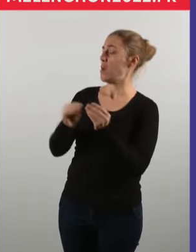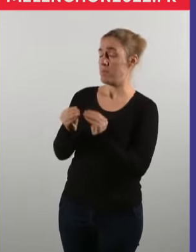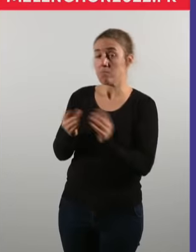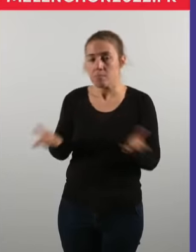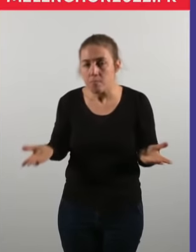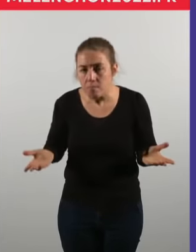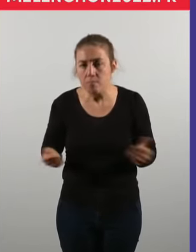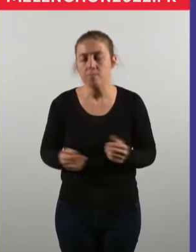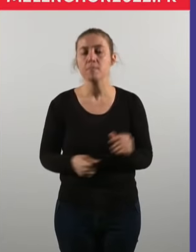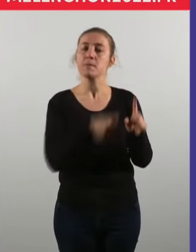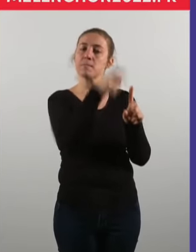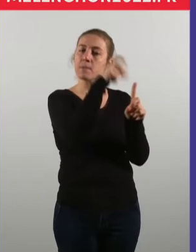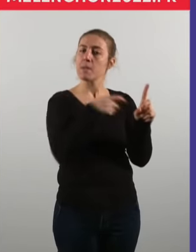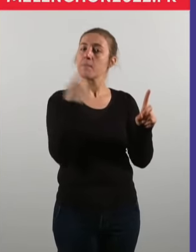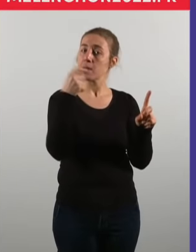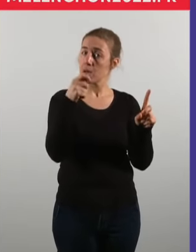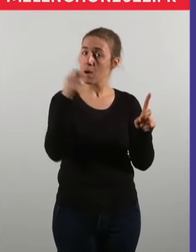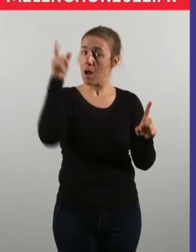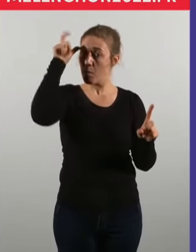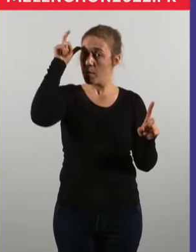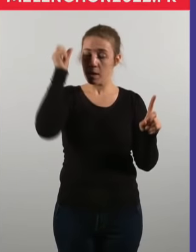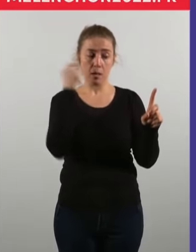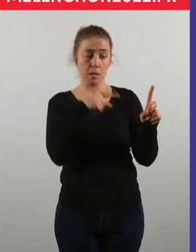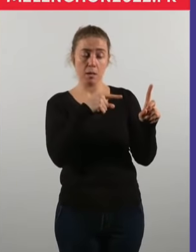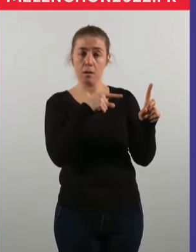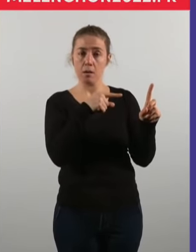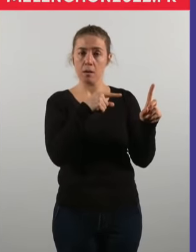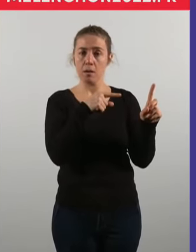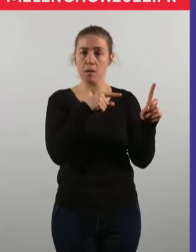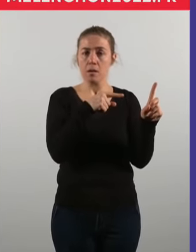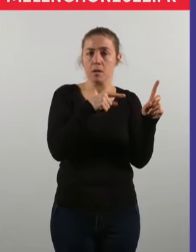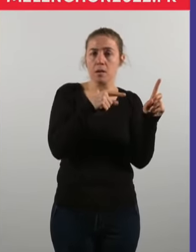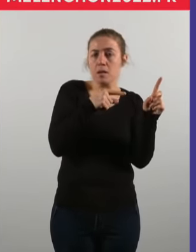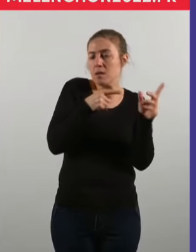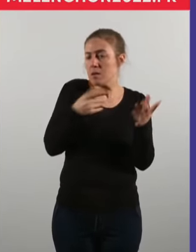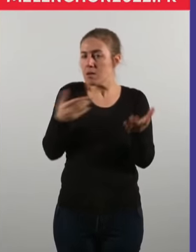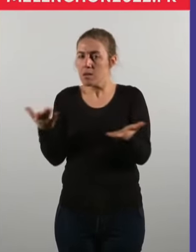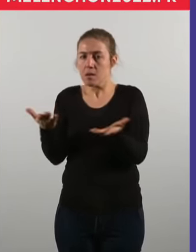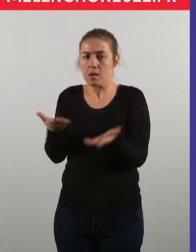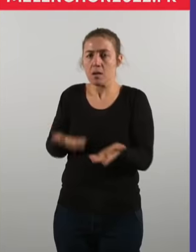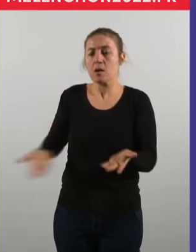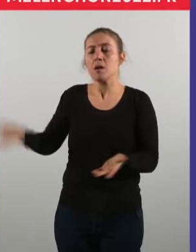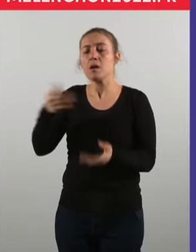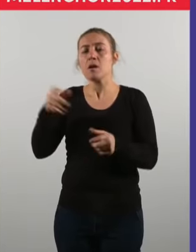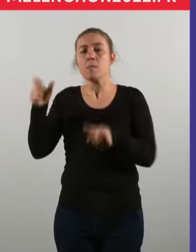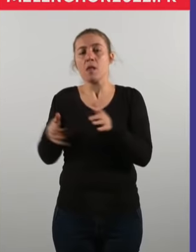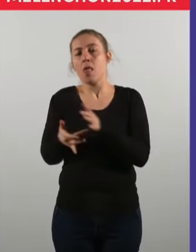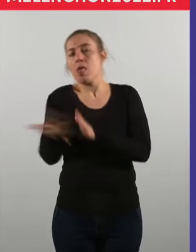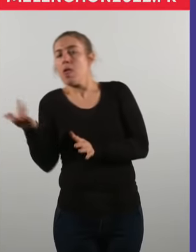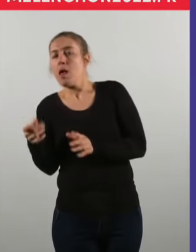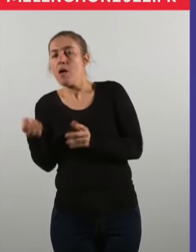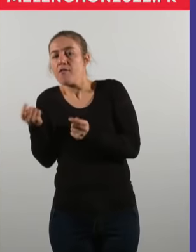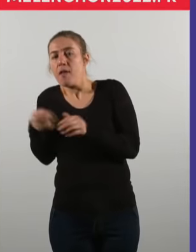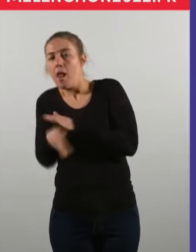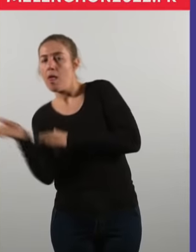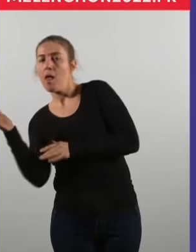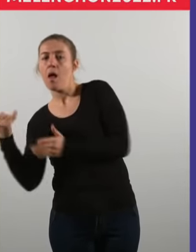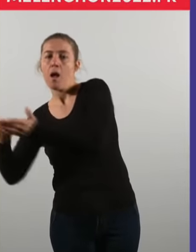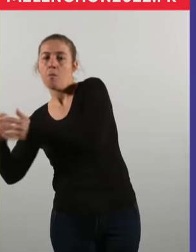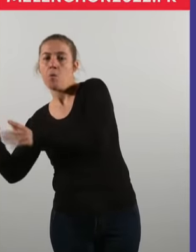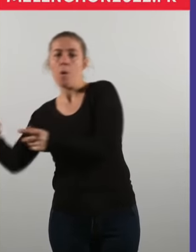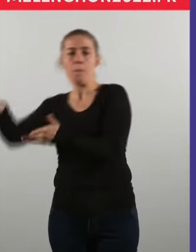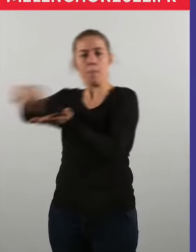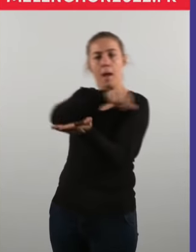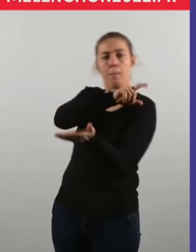Ce même président de la République qui se couche à plat ventre devant les exilés fiscaux qui ne souhaitent pas payer leur